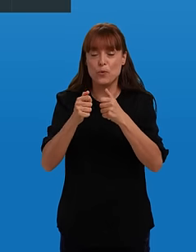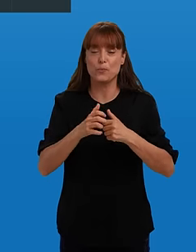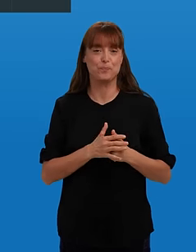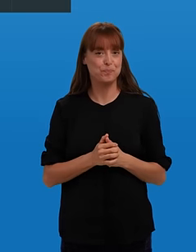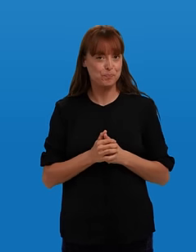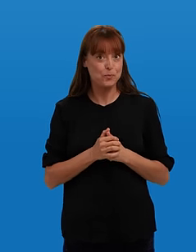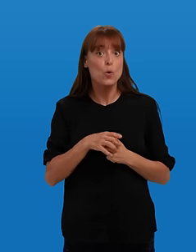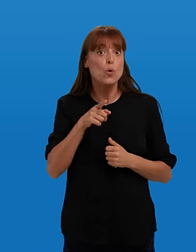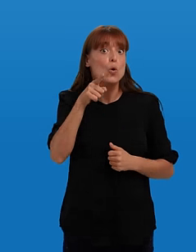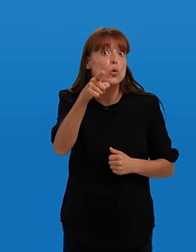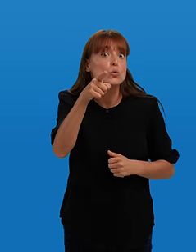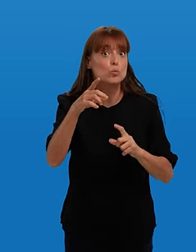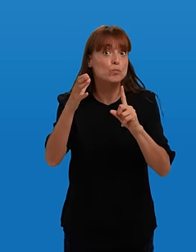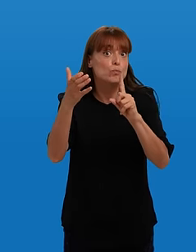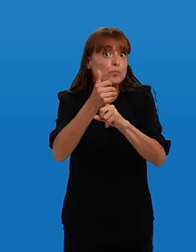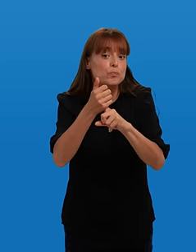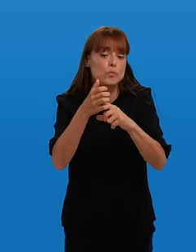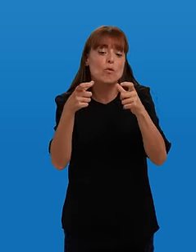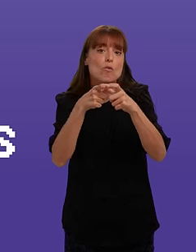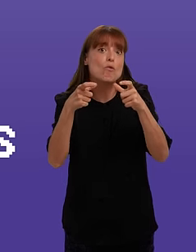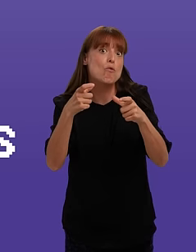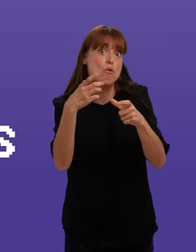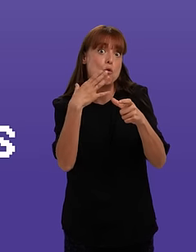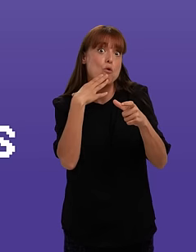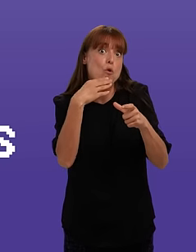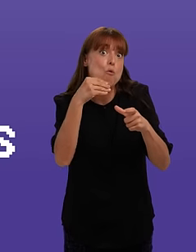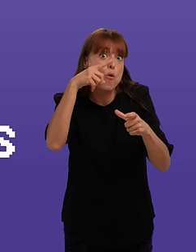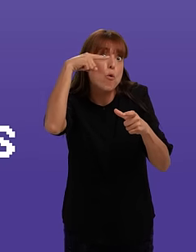No t'ho perdis i aconsegueix el teu Bo Cultura Jove a